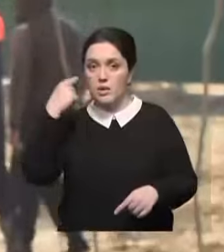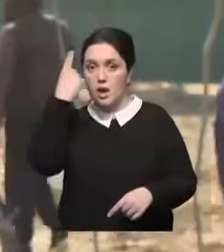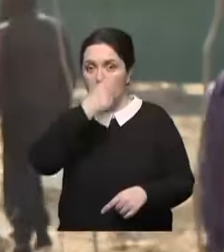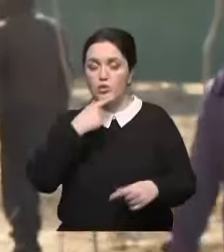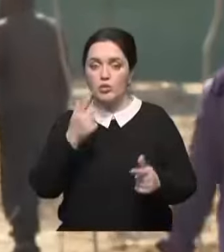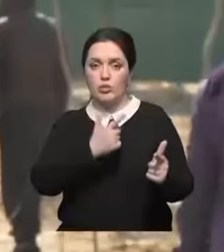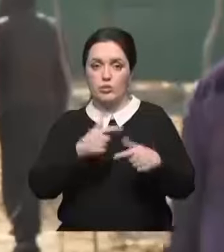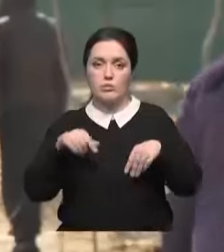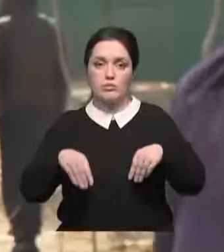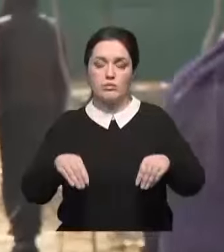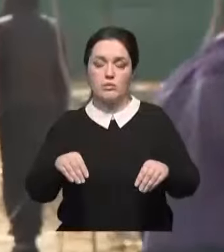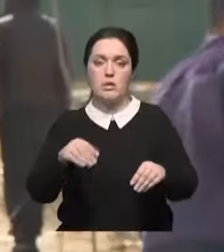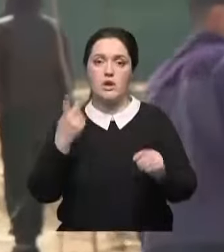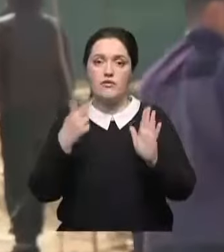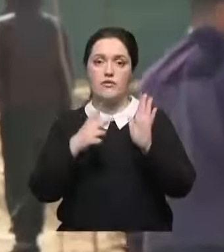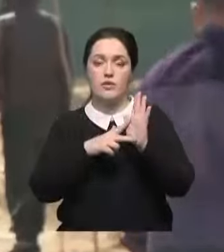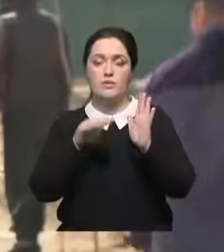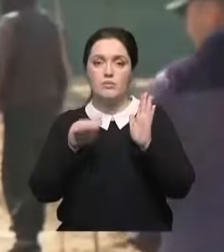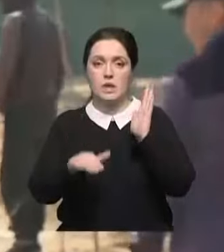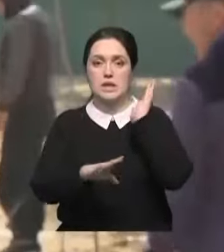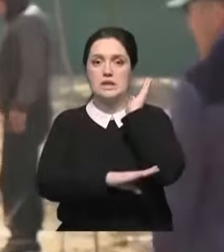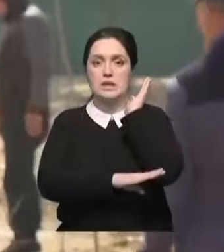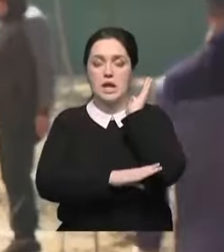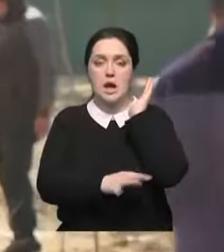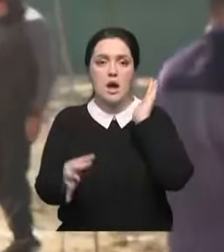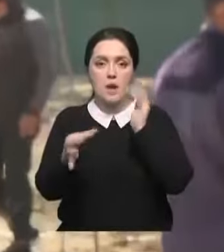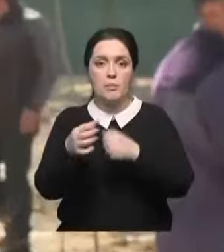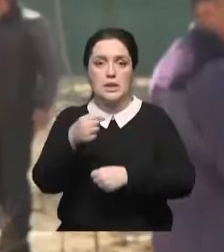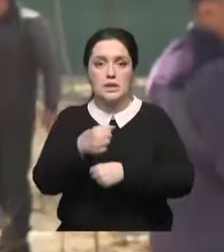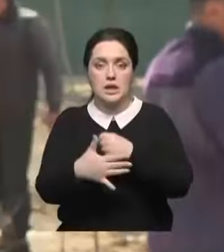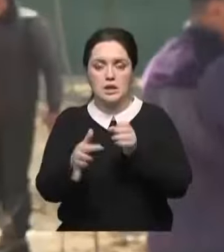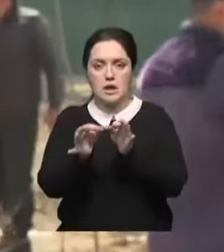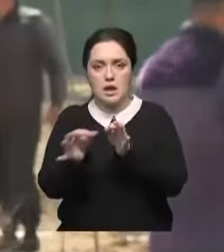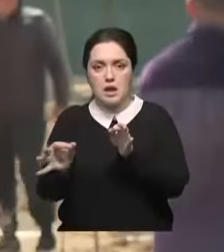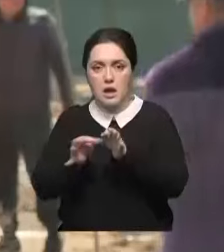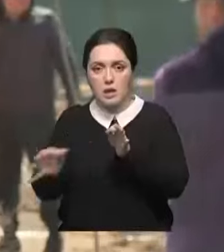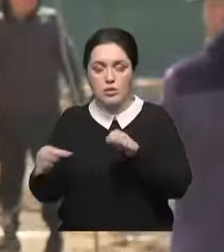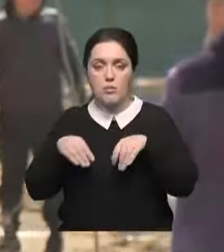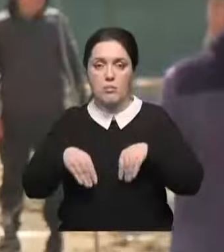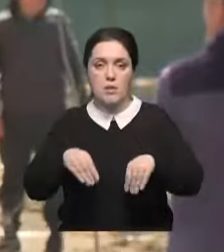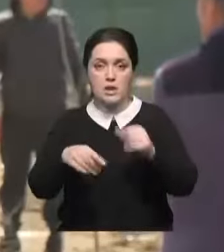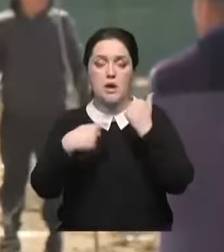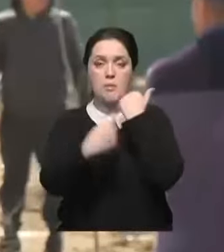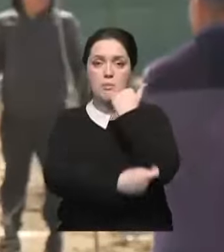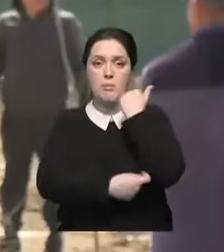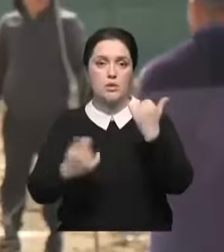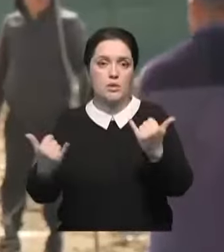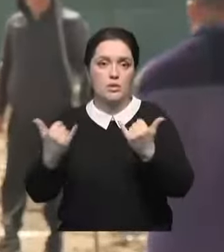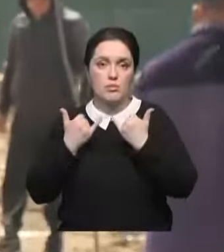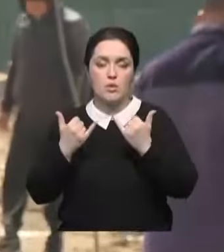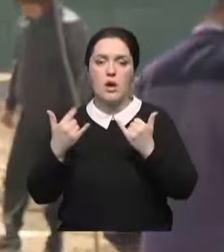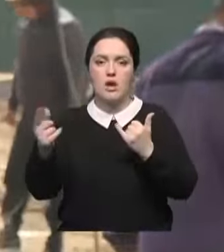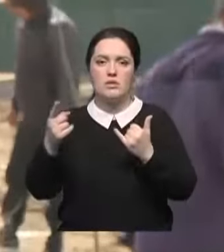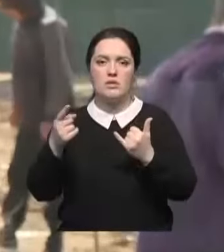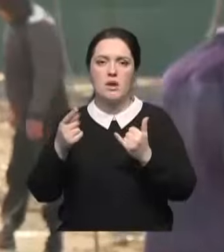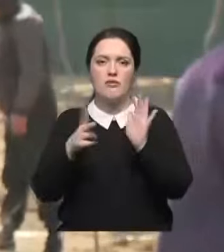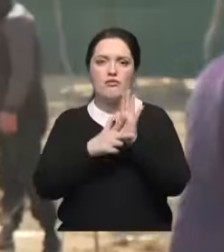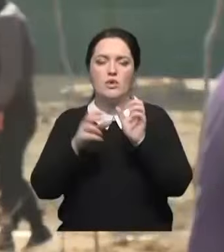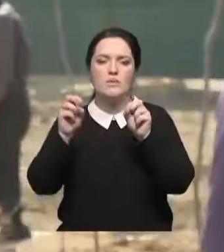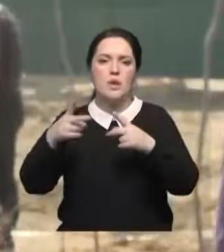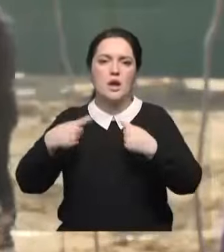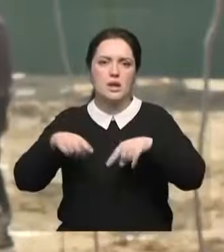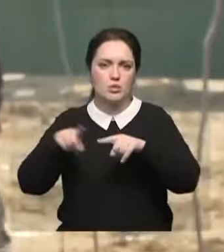высадили почти 28 тысяч деревьев в областном центре и районах области. Посадочный материал предоставят 8 лесопитомников региона, где